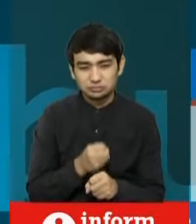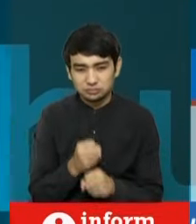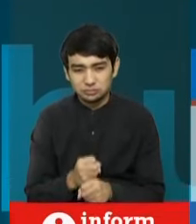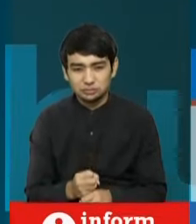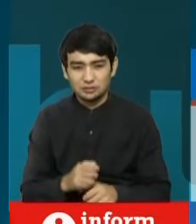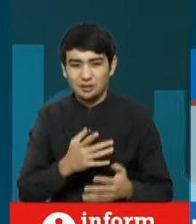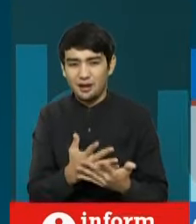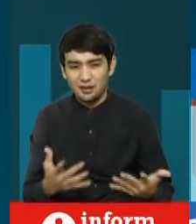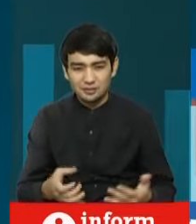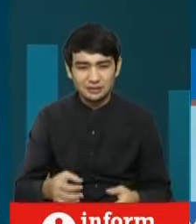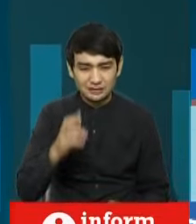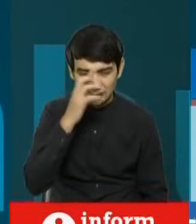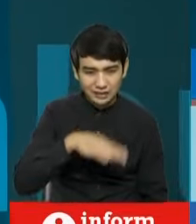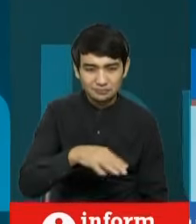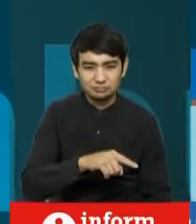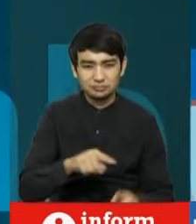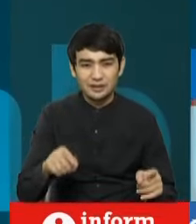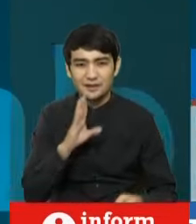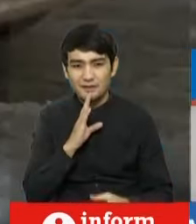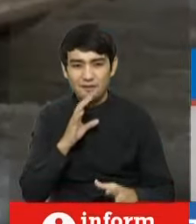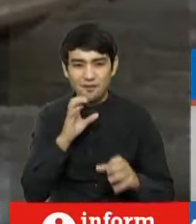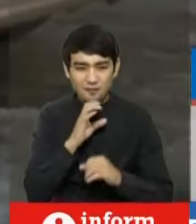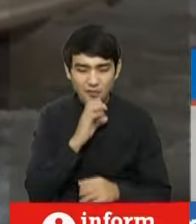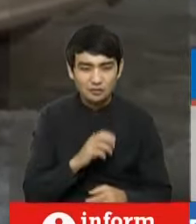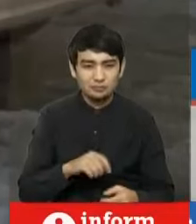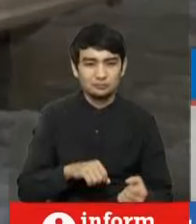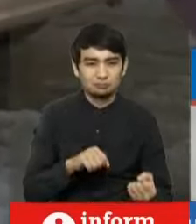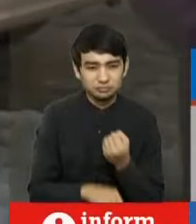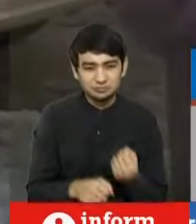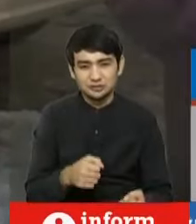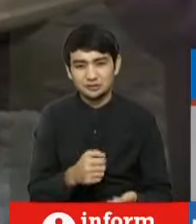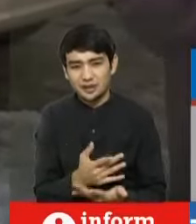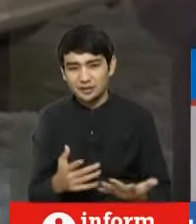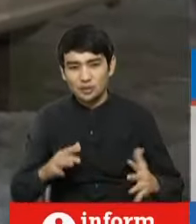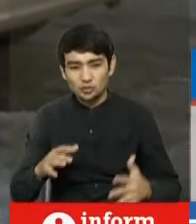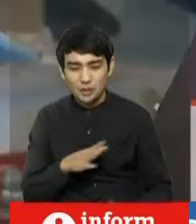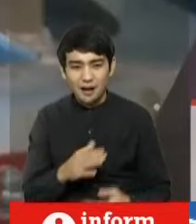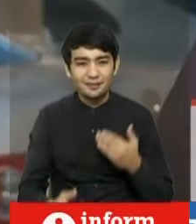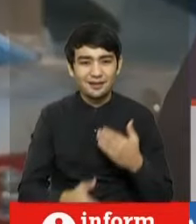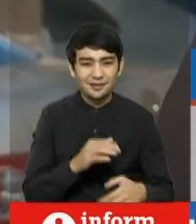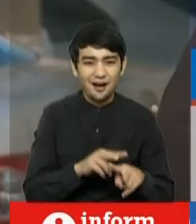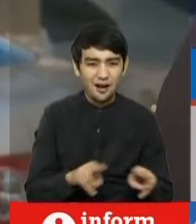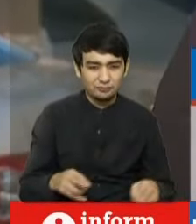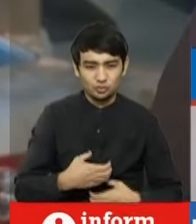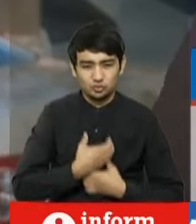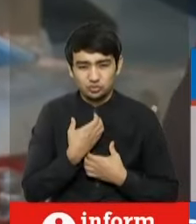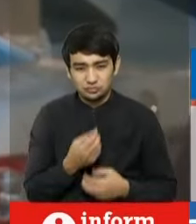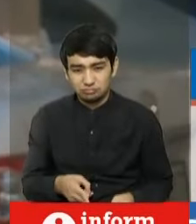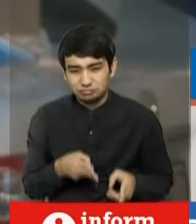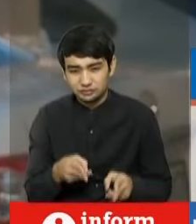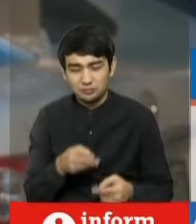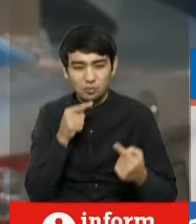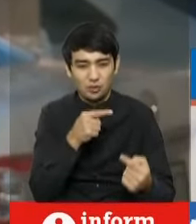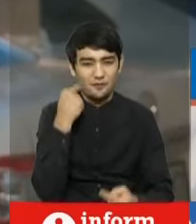происходят в разных уголках страны. Девушек похищают, насилуют. По словам правозащитников, наказание за такие чудовищные преступления